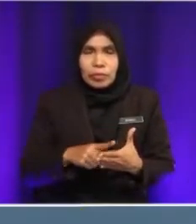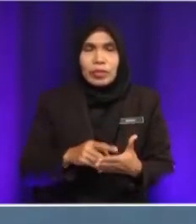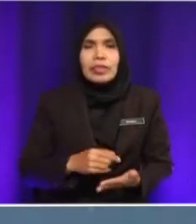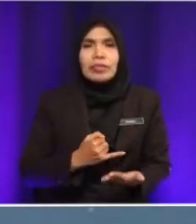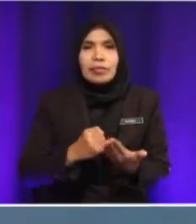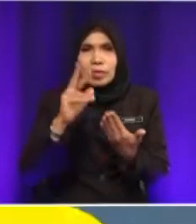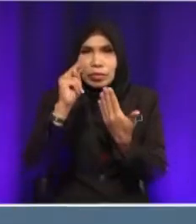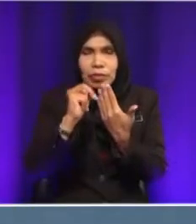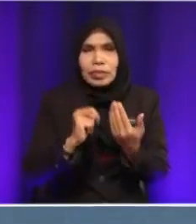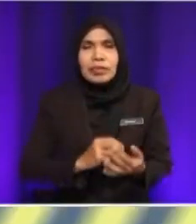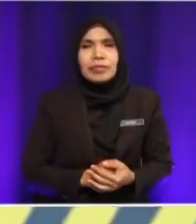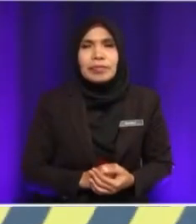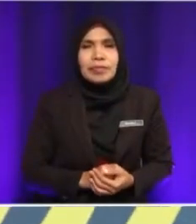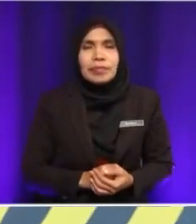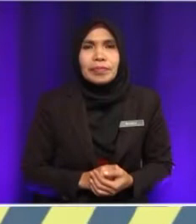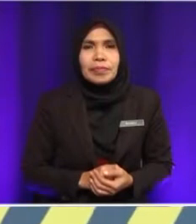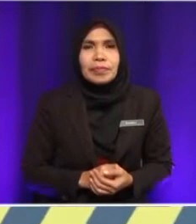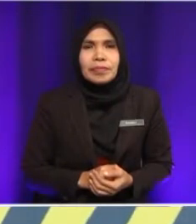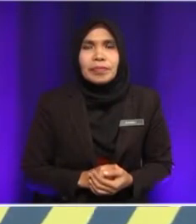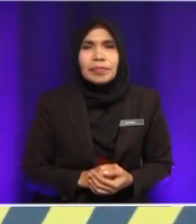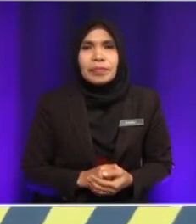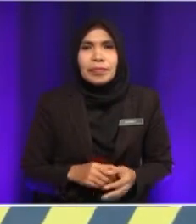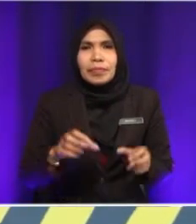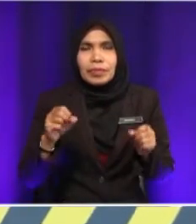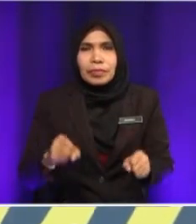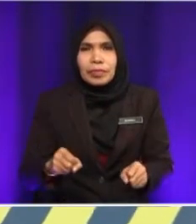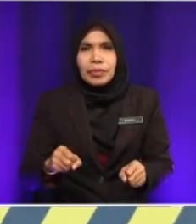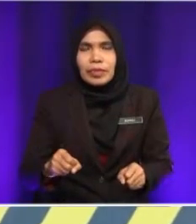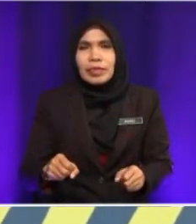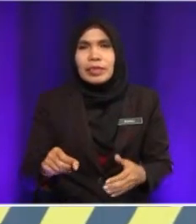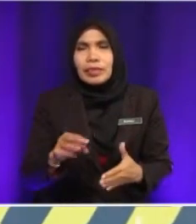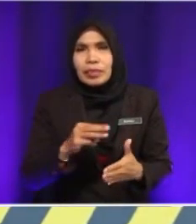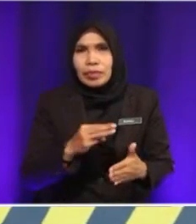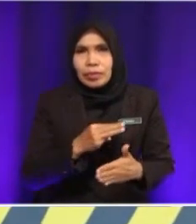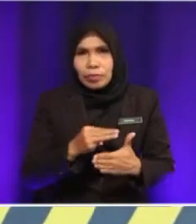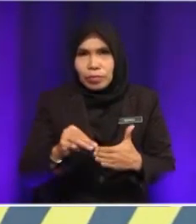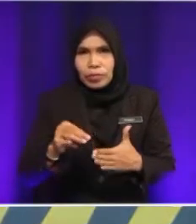keempat Januari 2023 boleh turun panduan plus koran